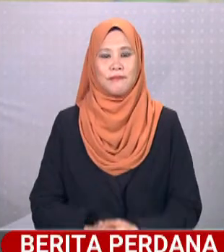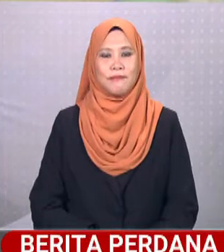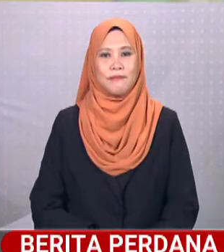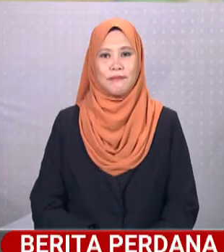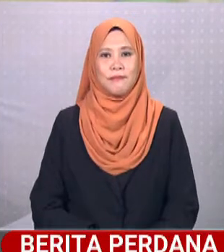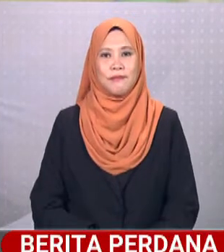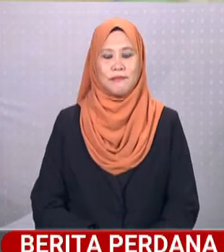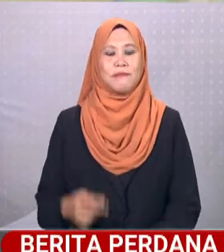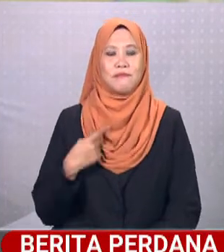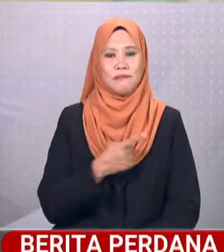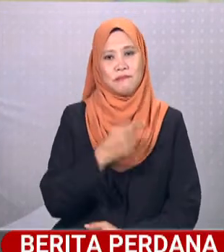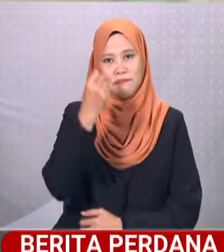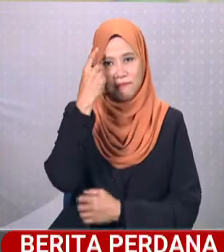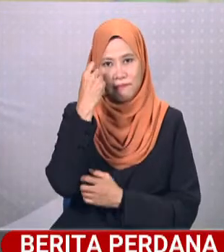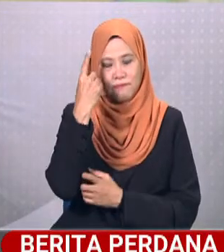Kita difahamkan